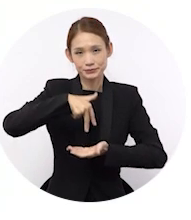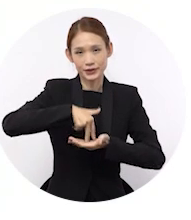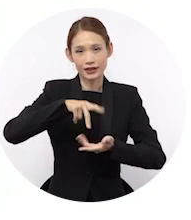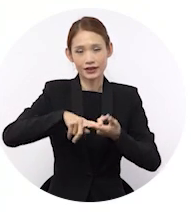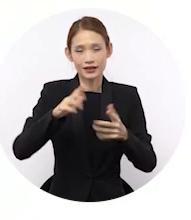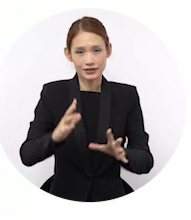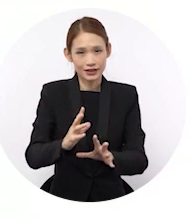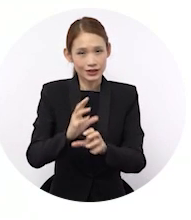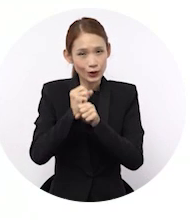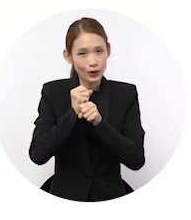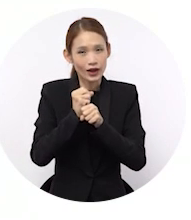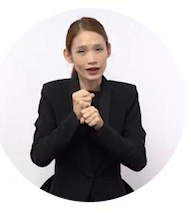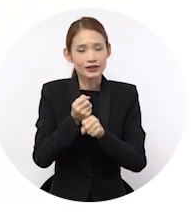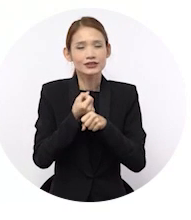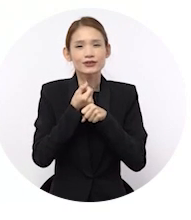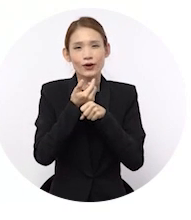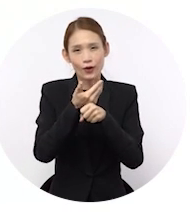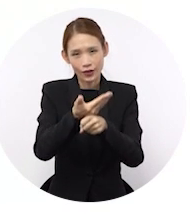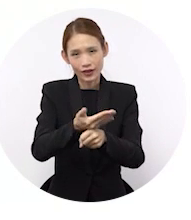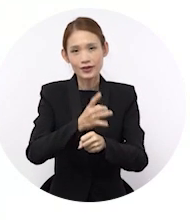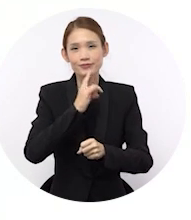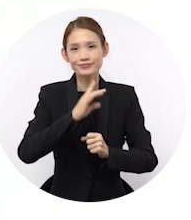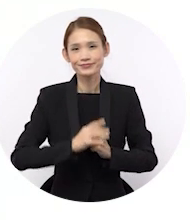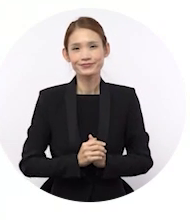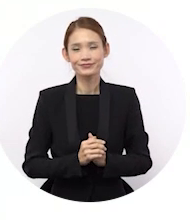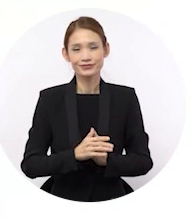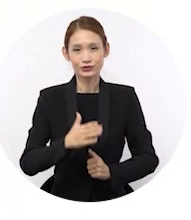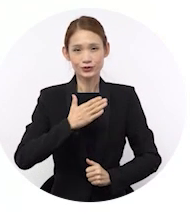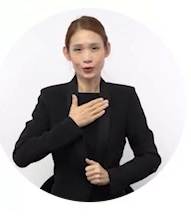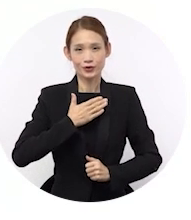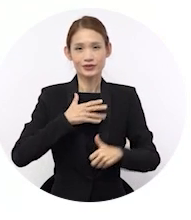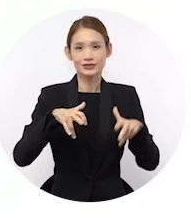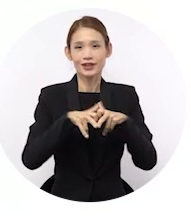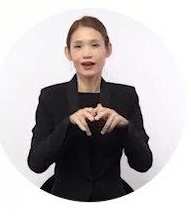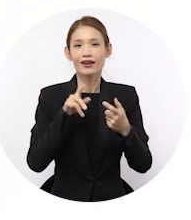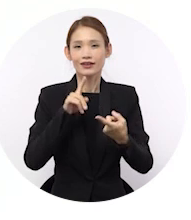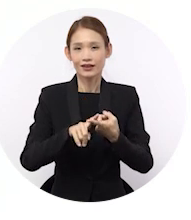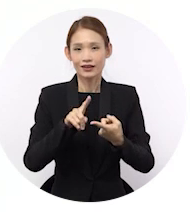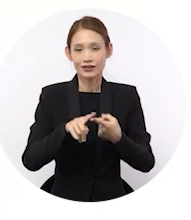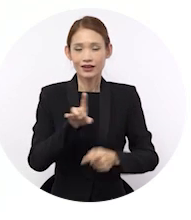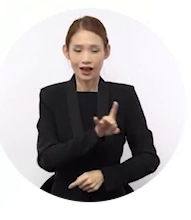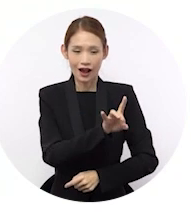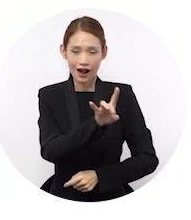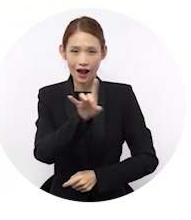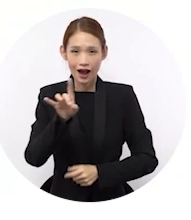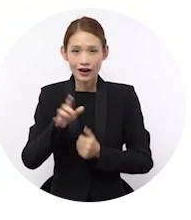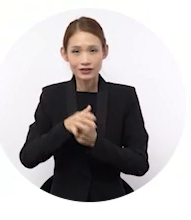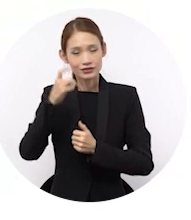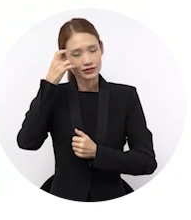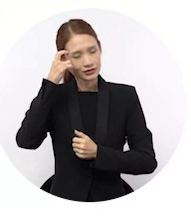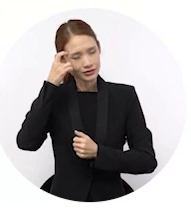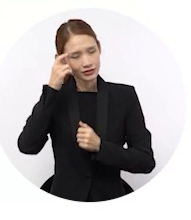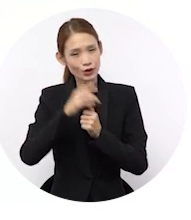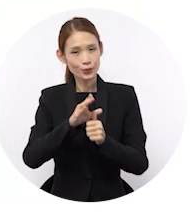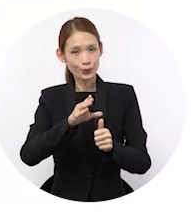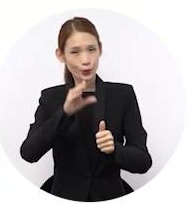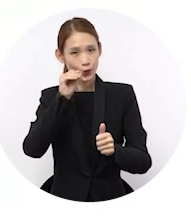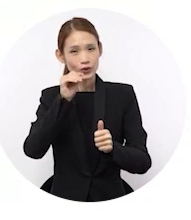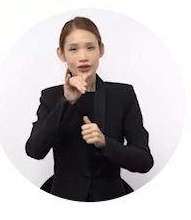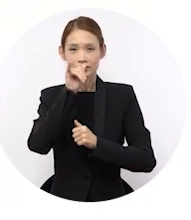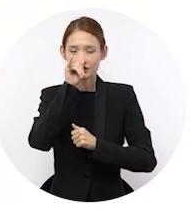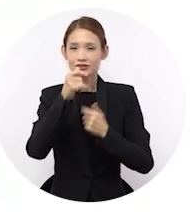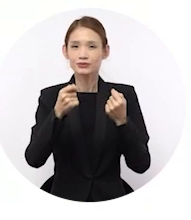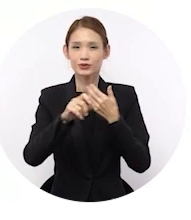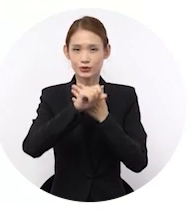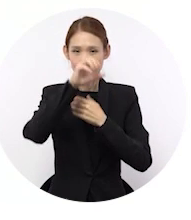입장을 제 나름대로 추려서 여러분들에게 전한 것일 뿐입니다. 저는 장애에 대해서 여러분 각각이 생각하는 어떤